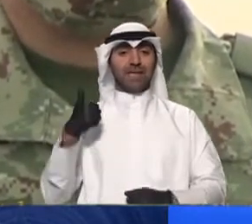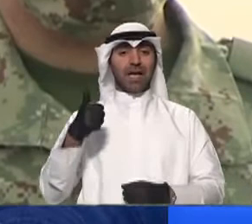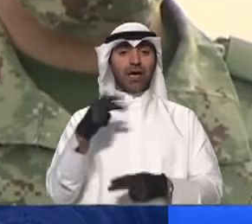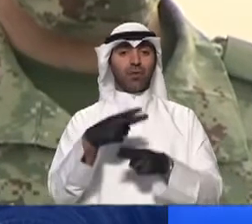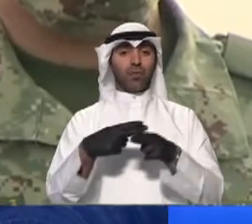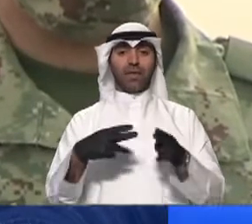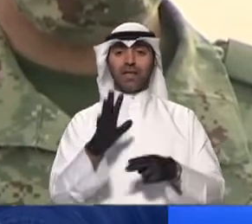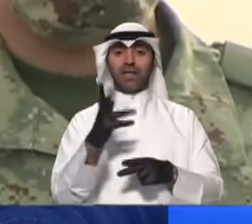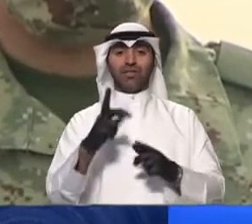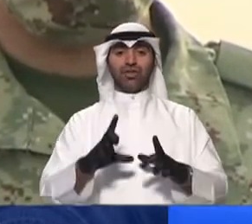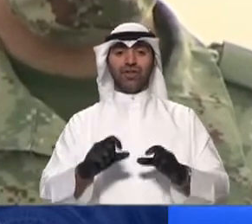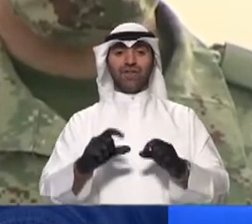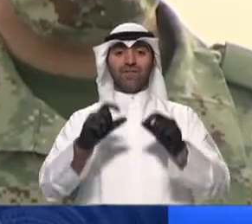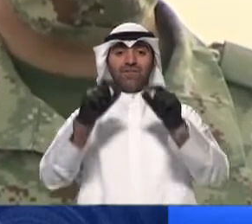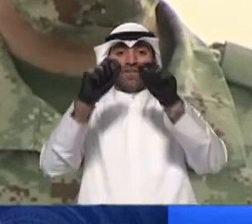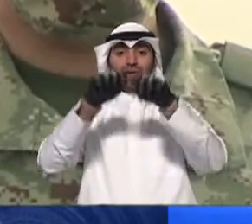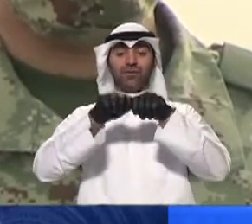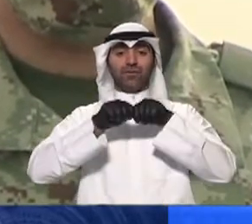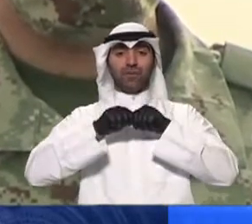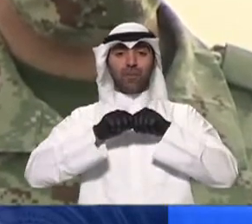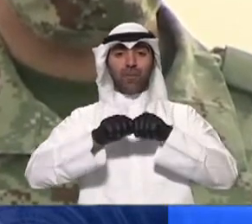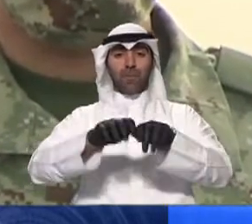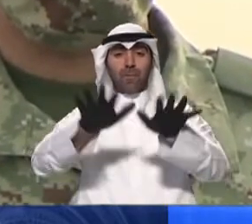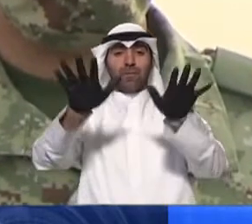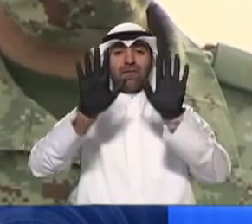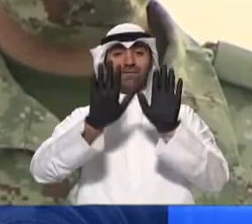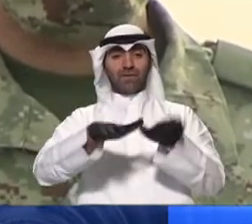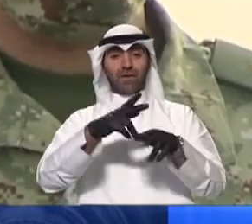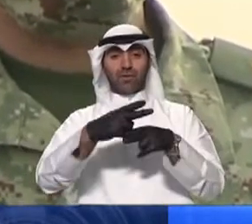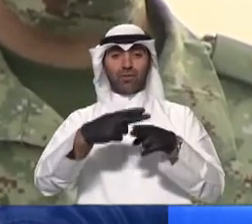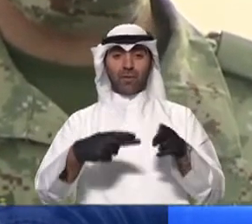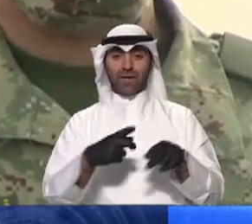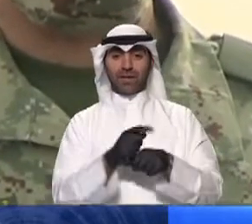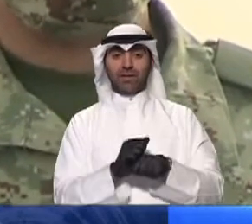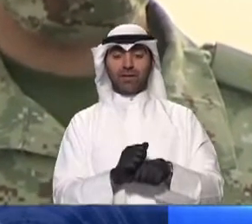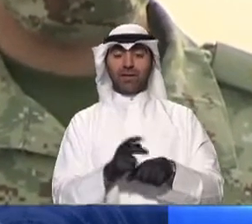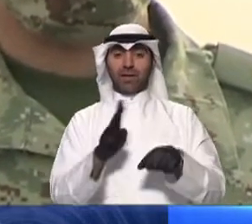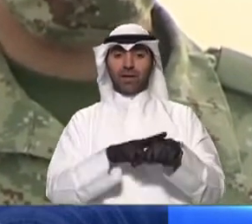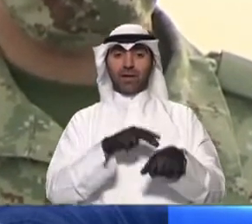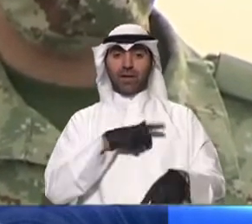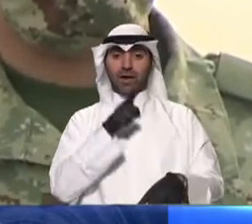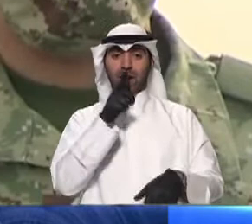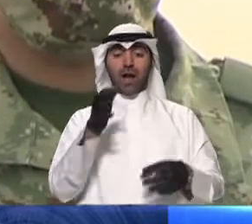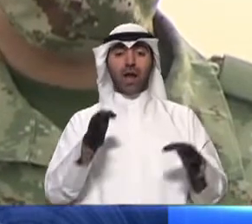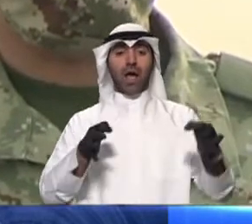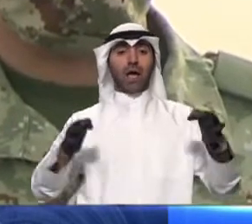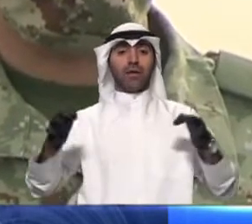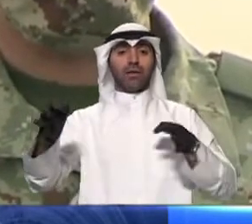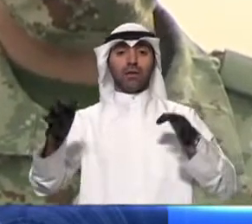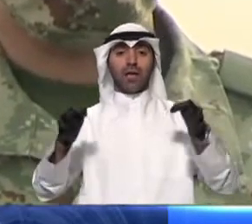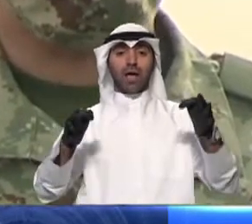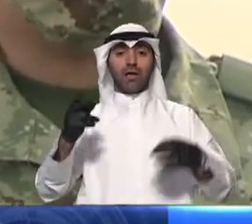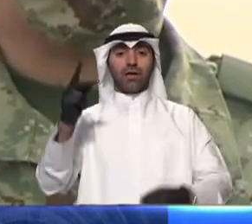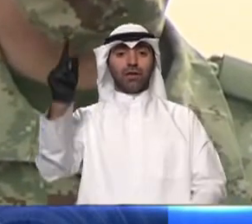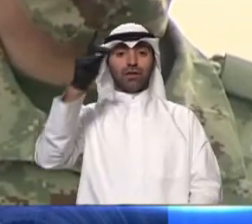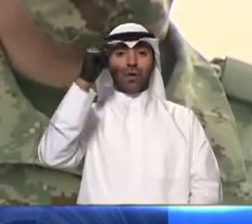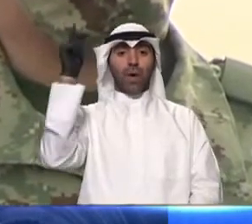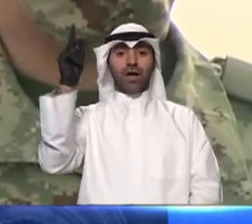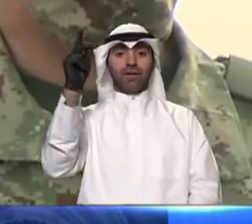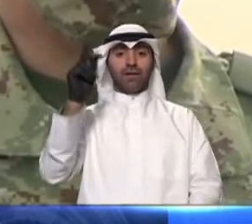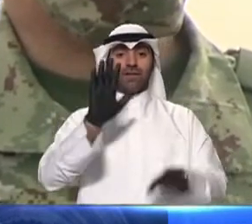وحين تفعيل الخطة لقطاعات الدولة، نجد أن